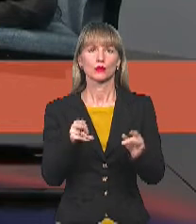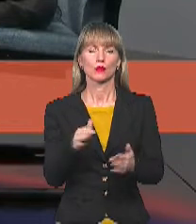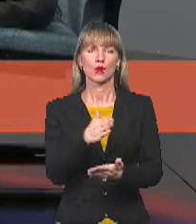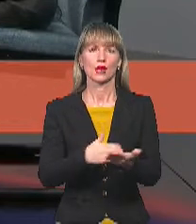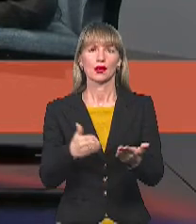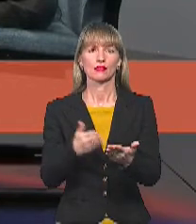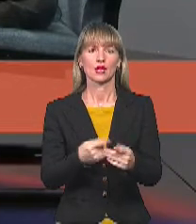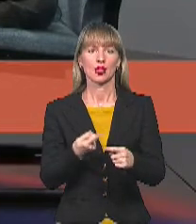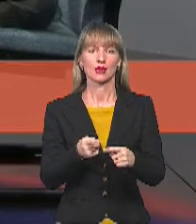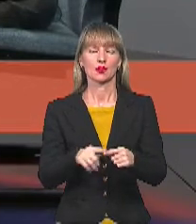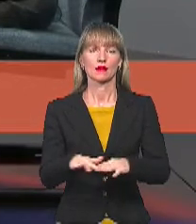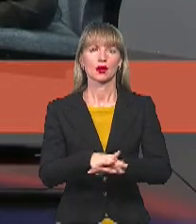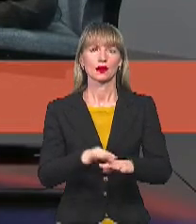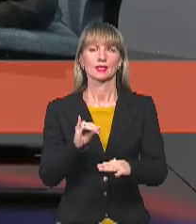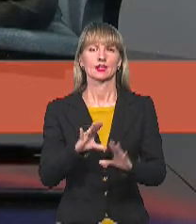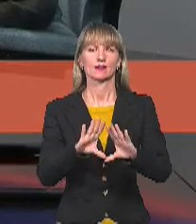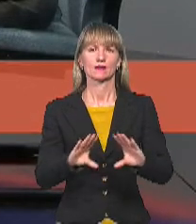цього ринка. І все.